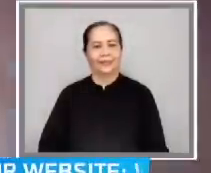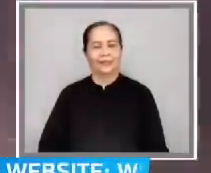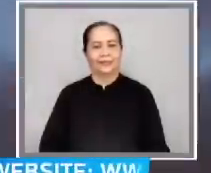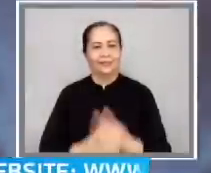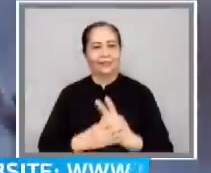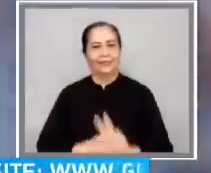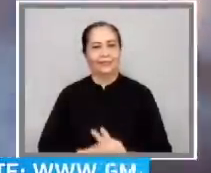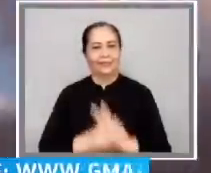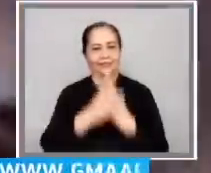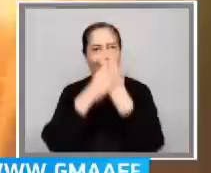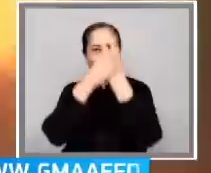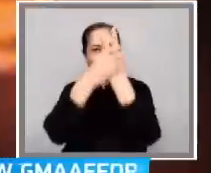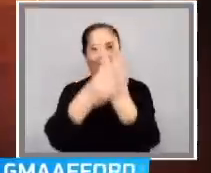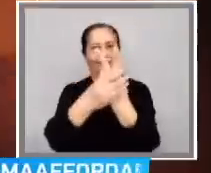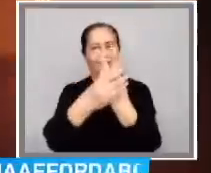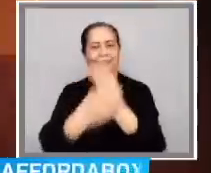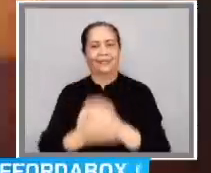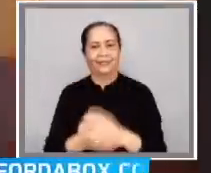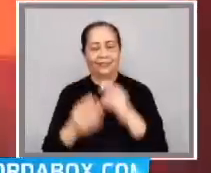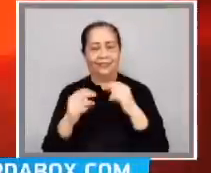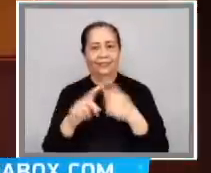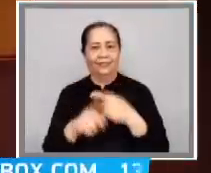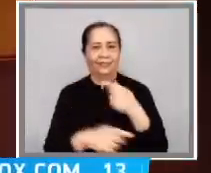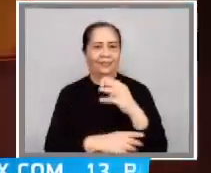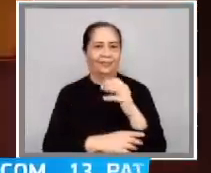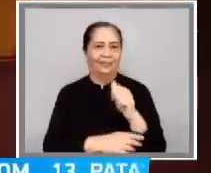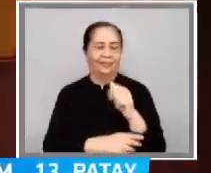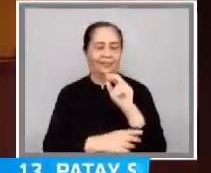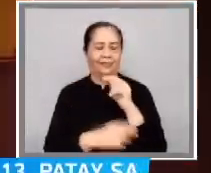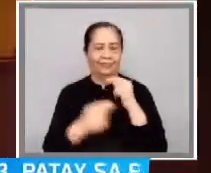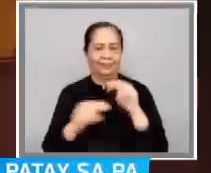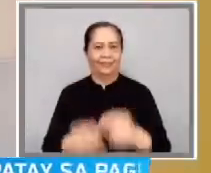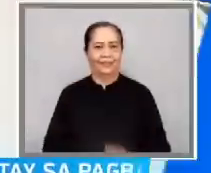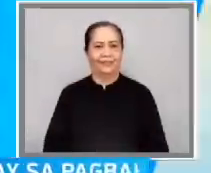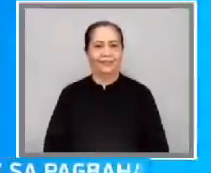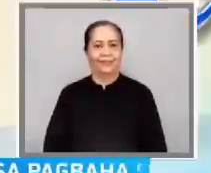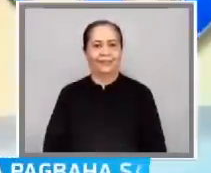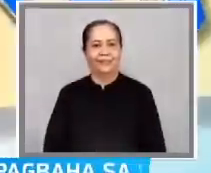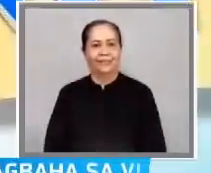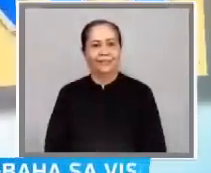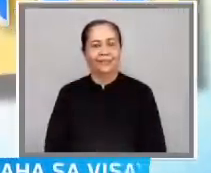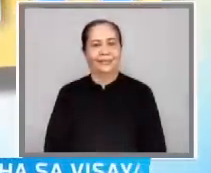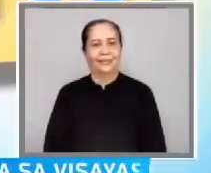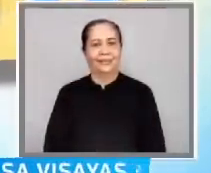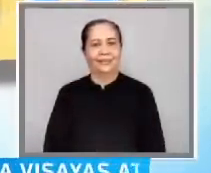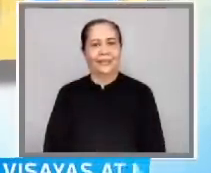Nelson Canlas, nagbabalita para sa GMA Integrated News.